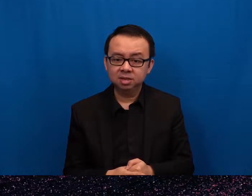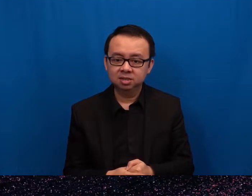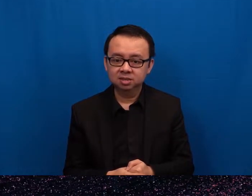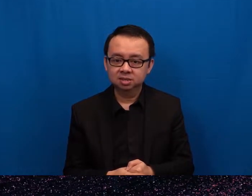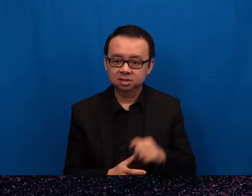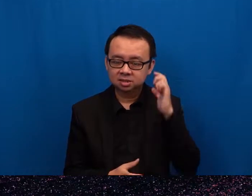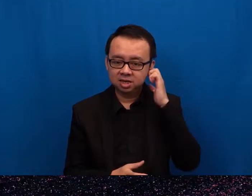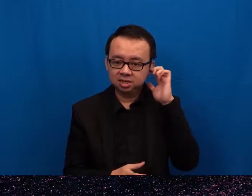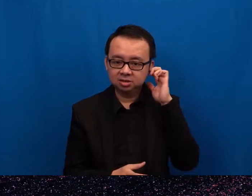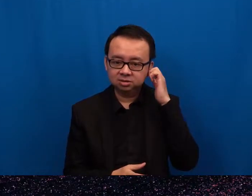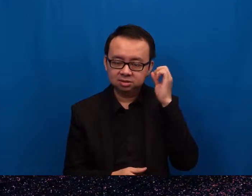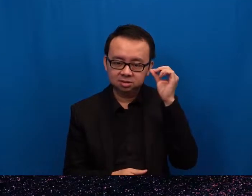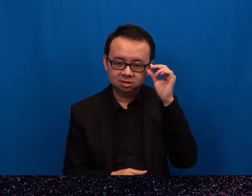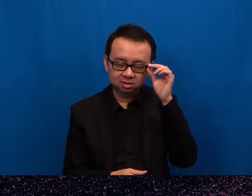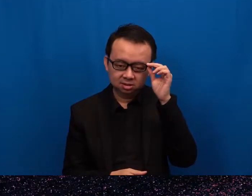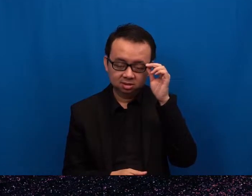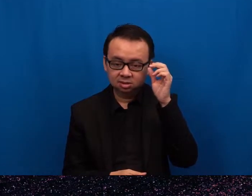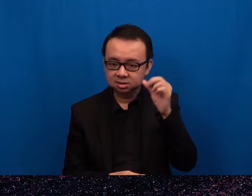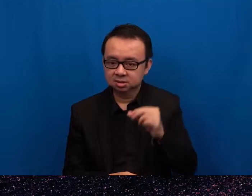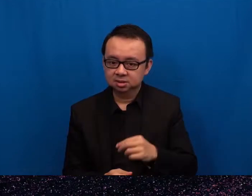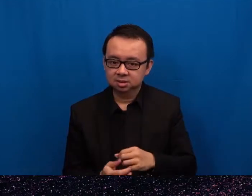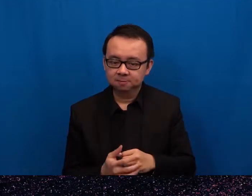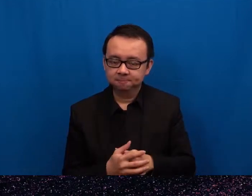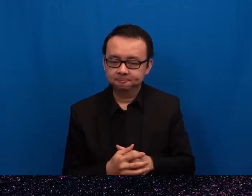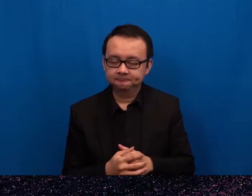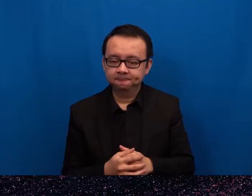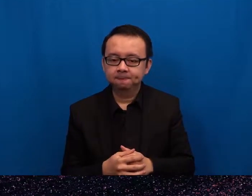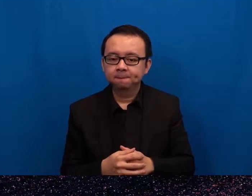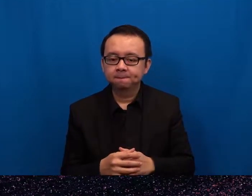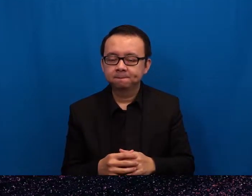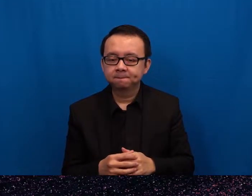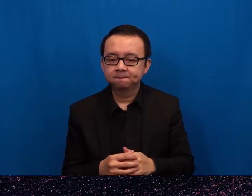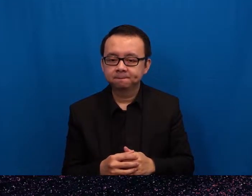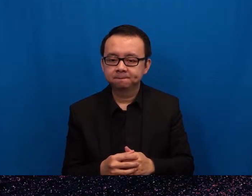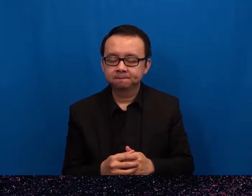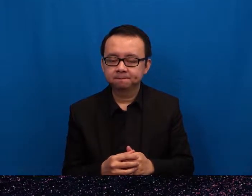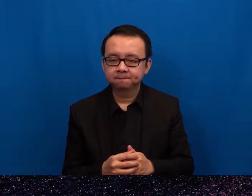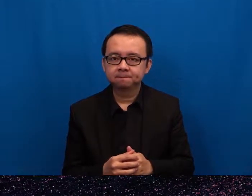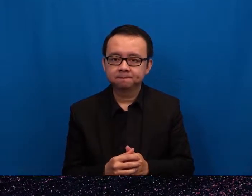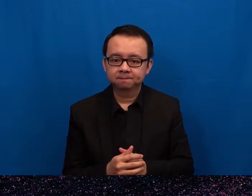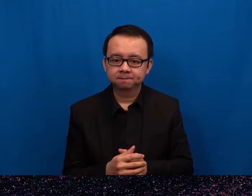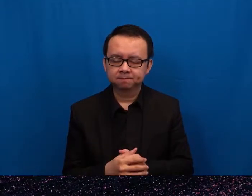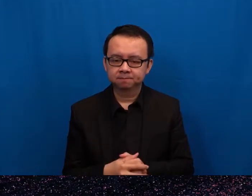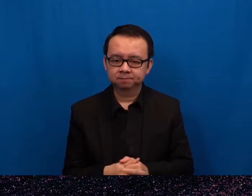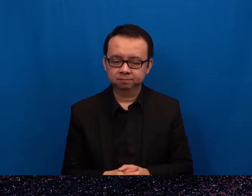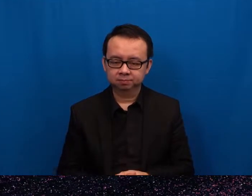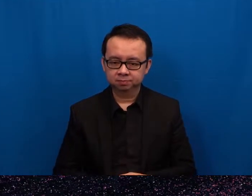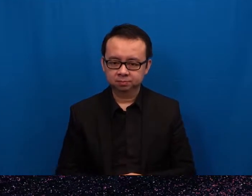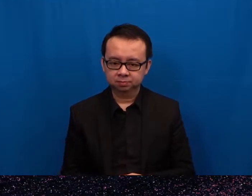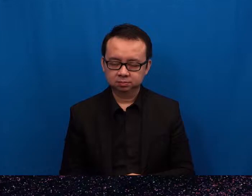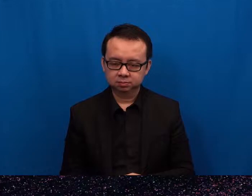mereka sangat highly educated. Jadi Paulus pakai tempat yang demikian untuk memberikan satu cetusan. I'm here to